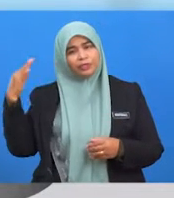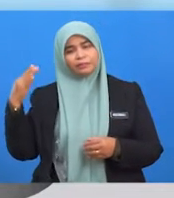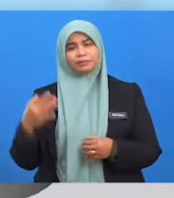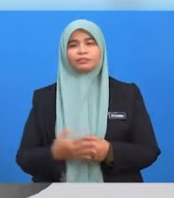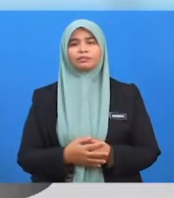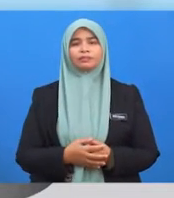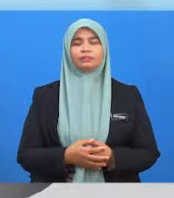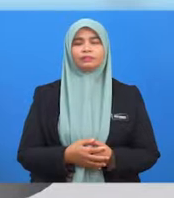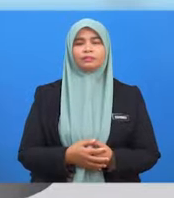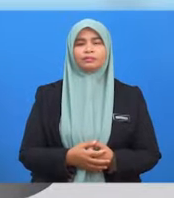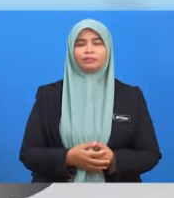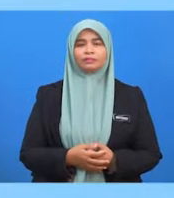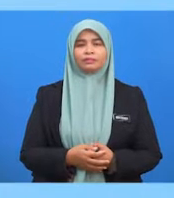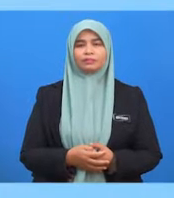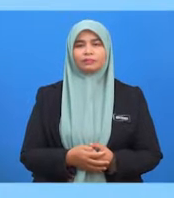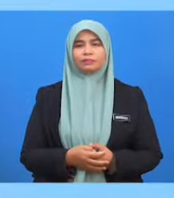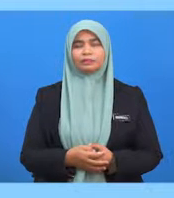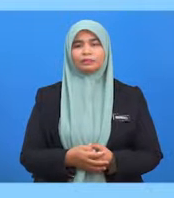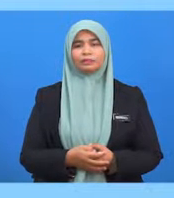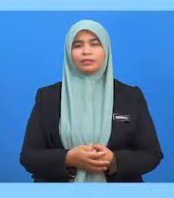fenomena pantulan bunyi.